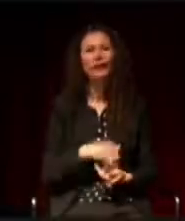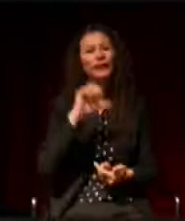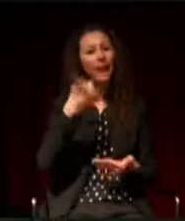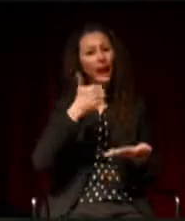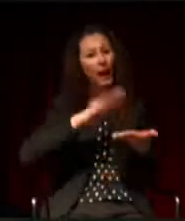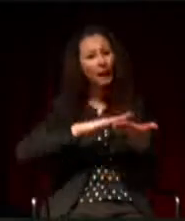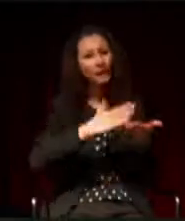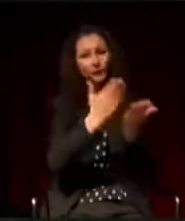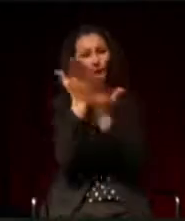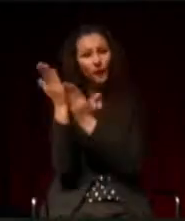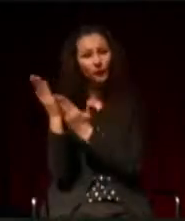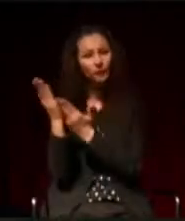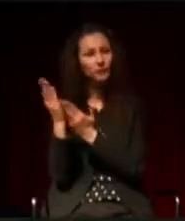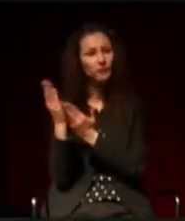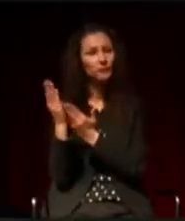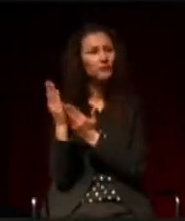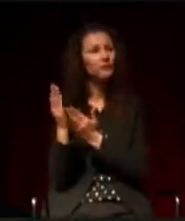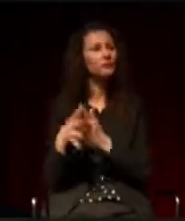Değerli arkadaşlar,